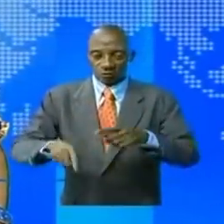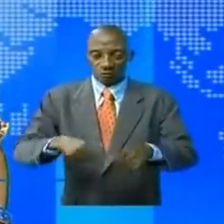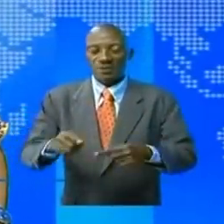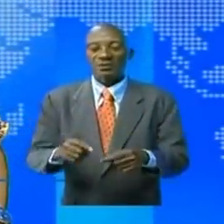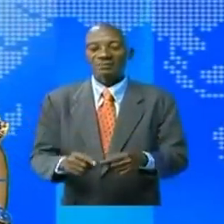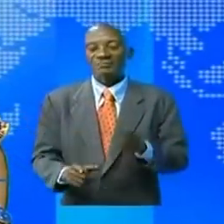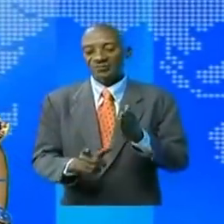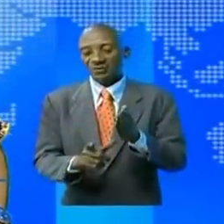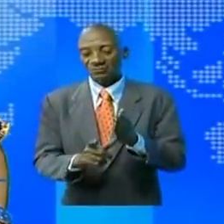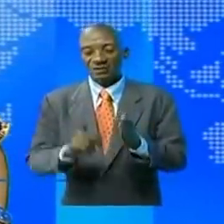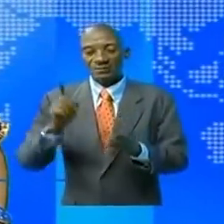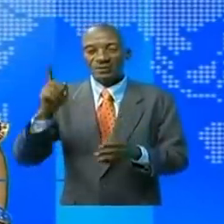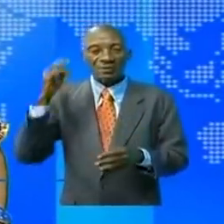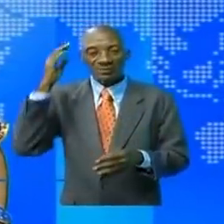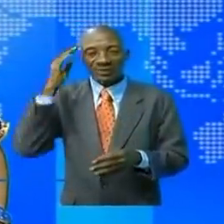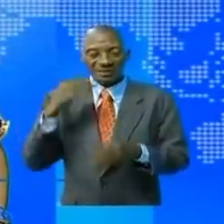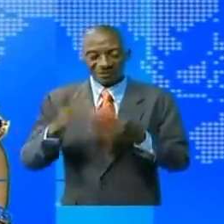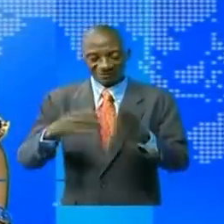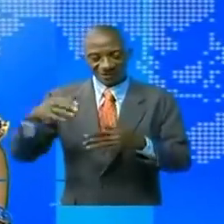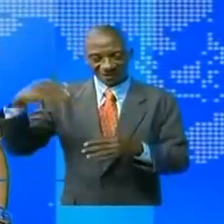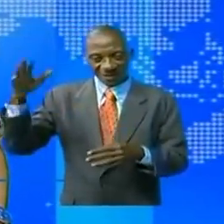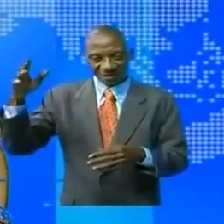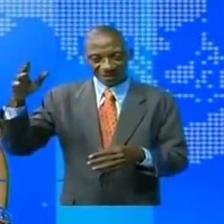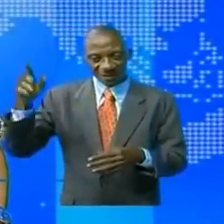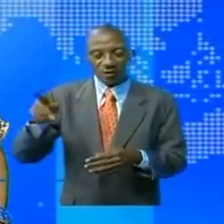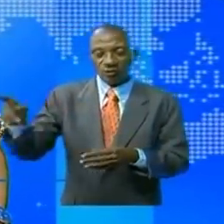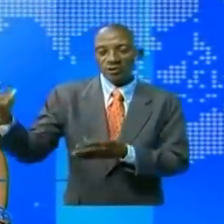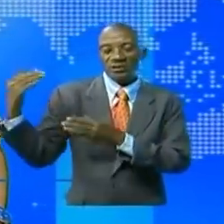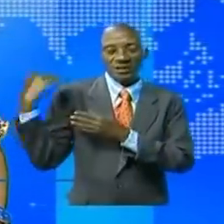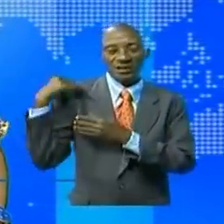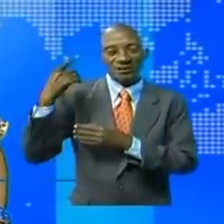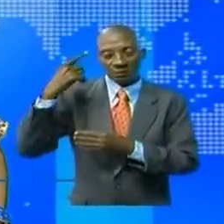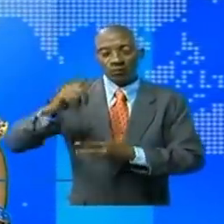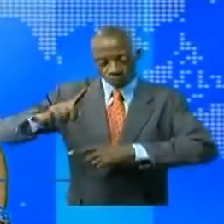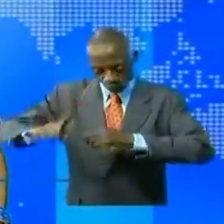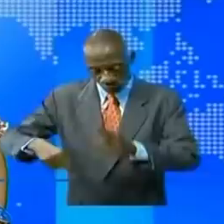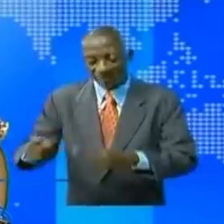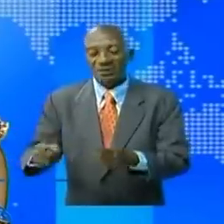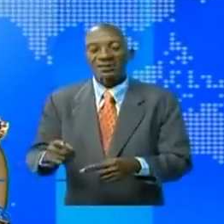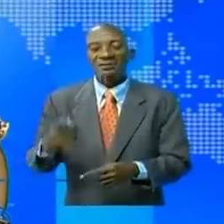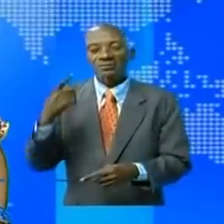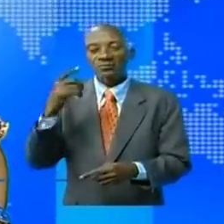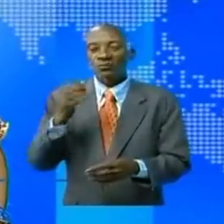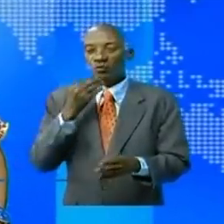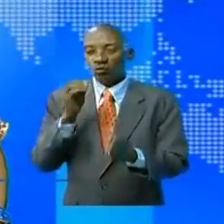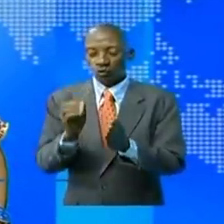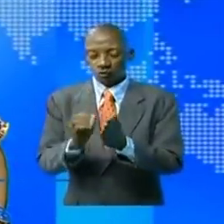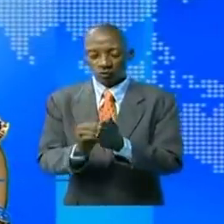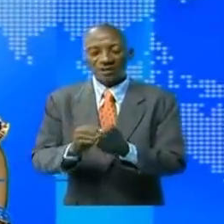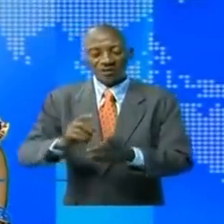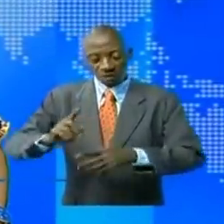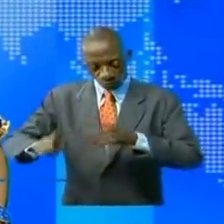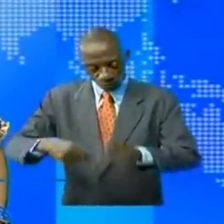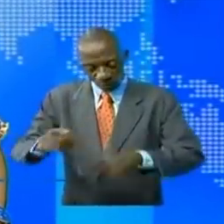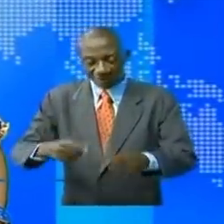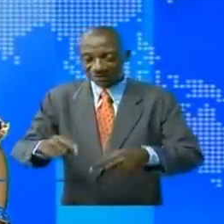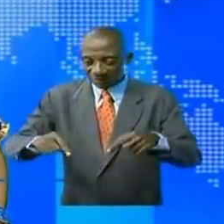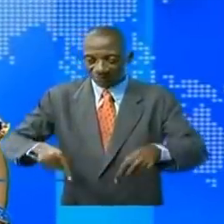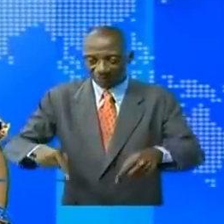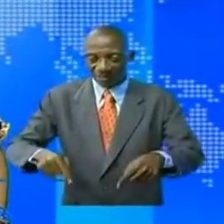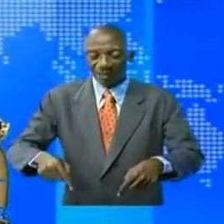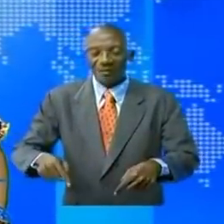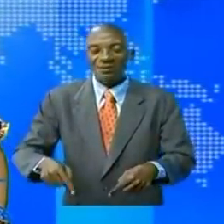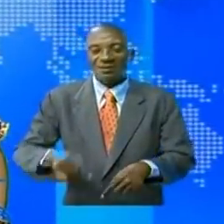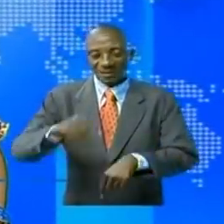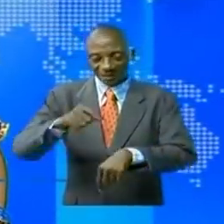ministre, ministre des Affaires étrangères, est chargé de l'exécution de la présente ordonnance qui sort ses effets à la date